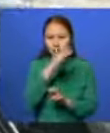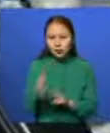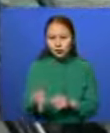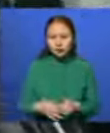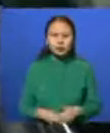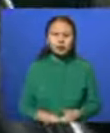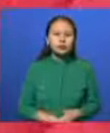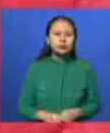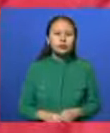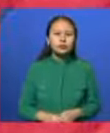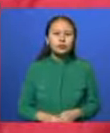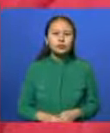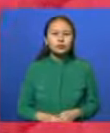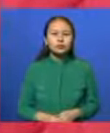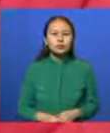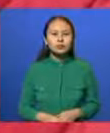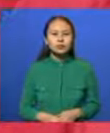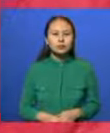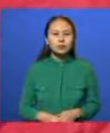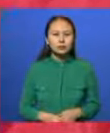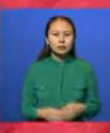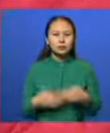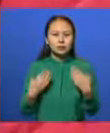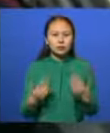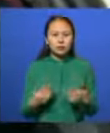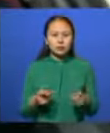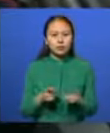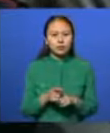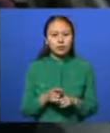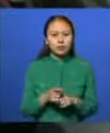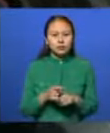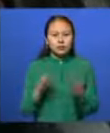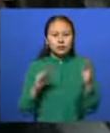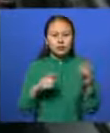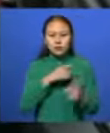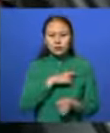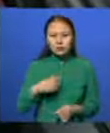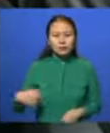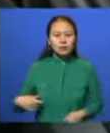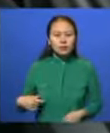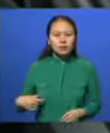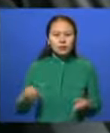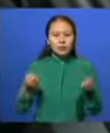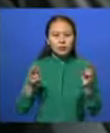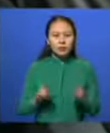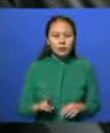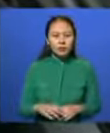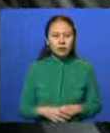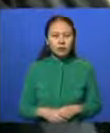осындай қондырғылар автофест дейді. Осы жаңа қондырғыны қауіпсіздік белгіге орнатылған.